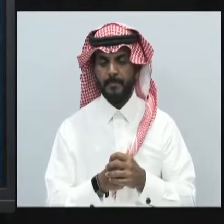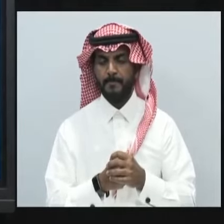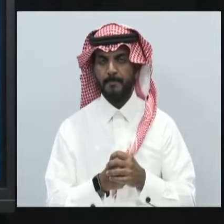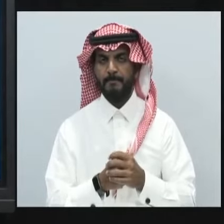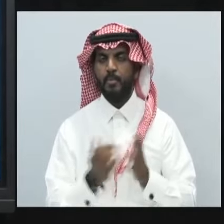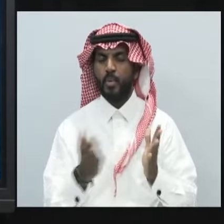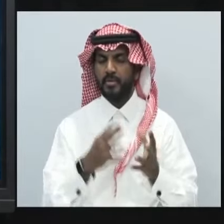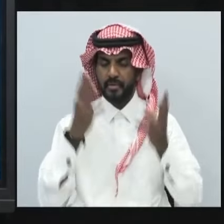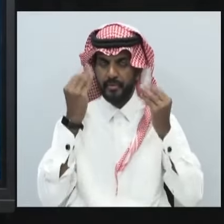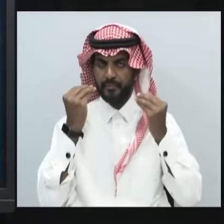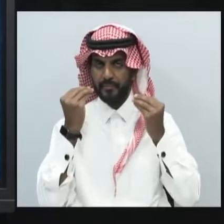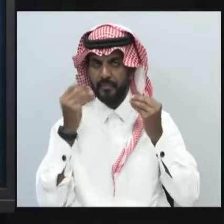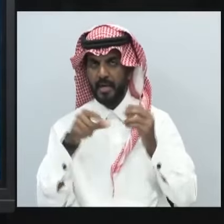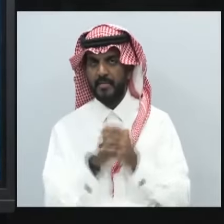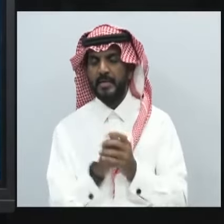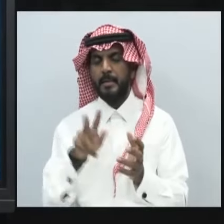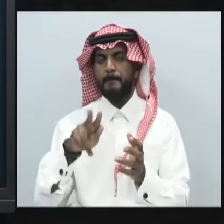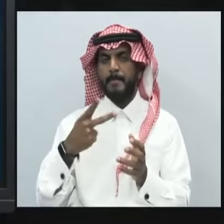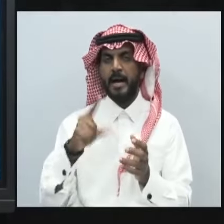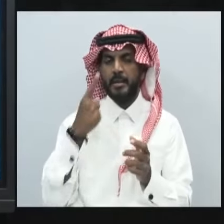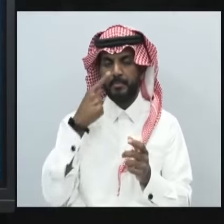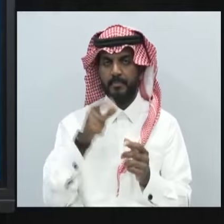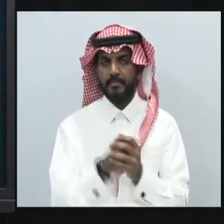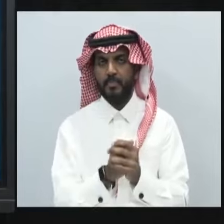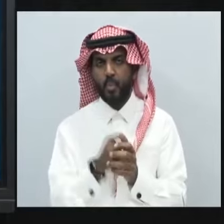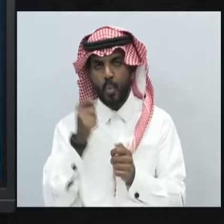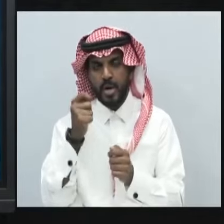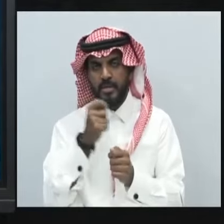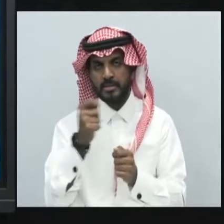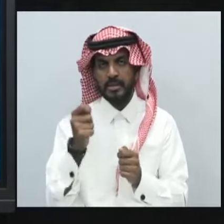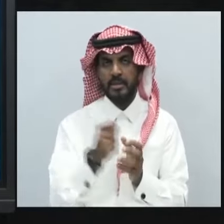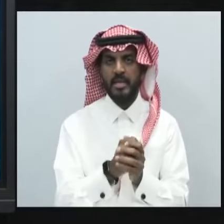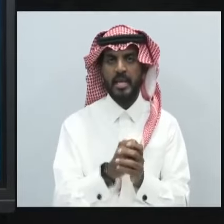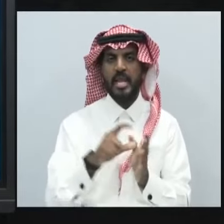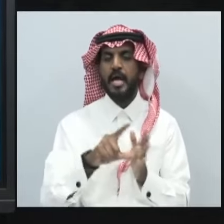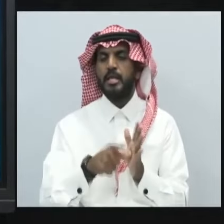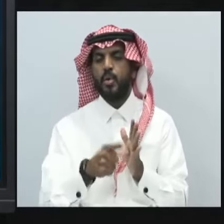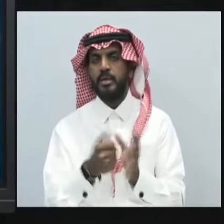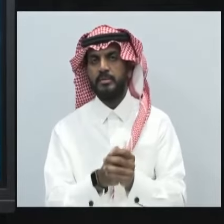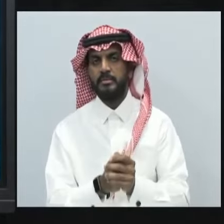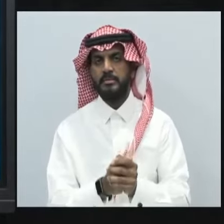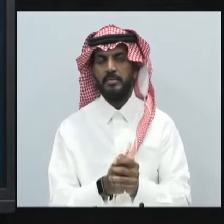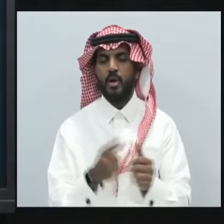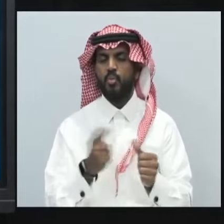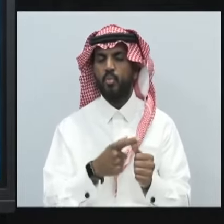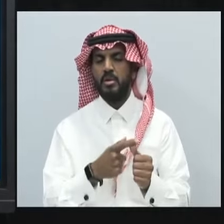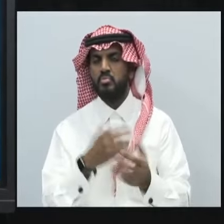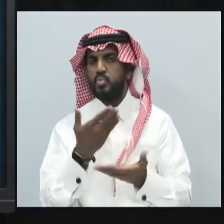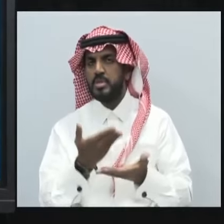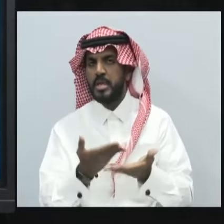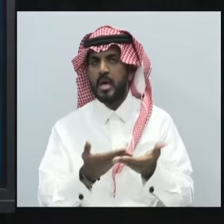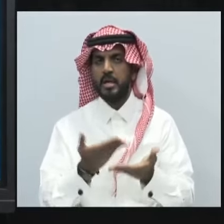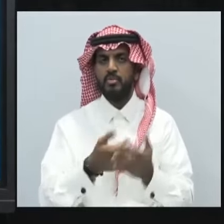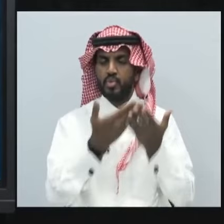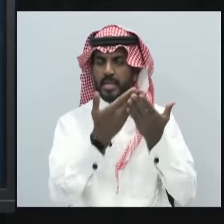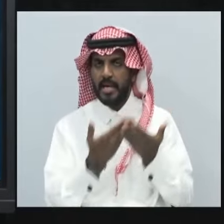ان نعرف هذه المعالم طالبه وطالبه بواسطه عدد من الادوات فمن ضمن الوسائل والادوات التي